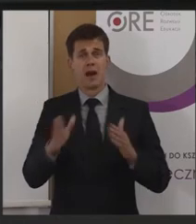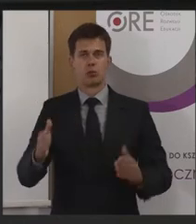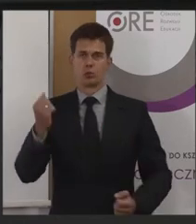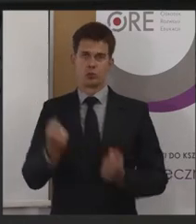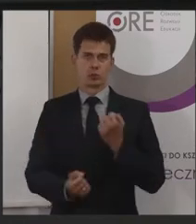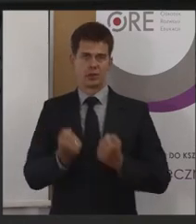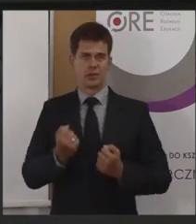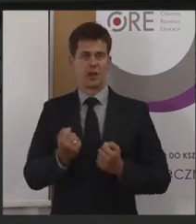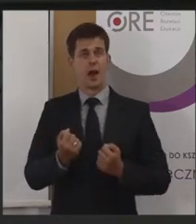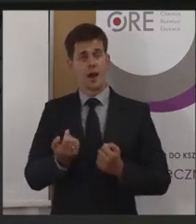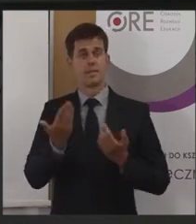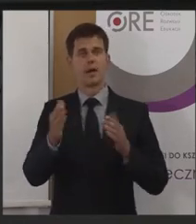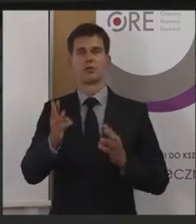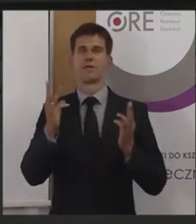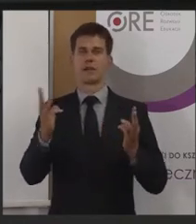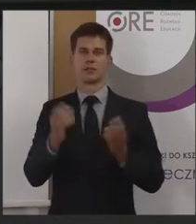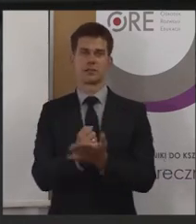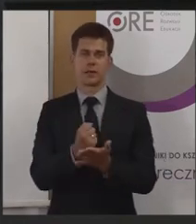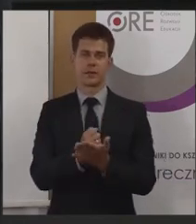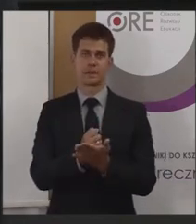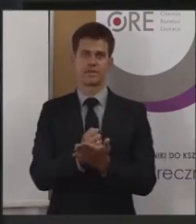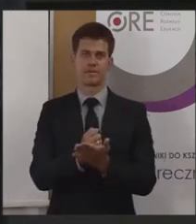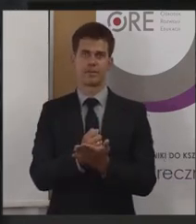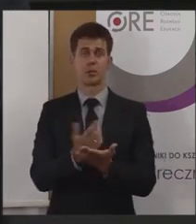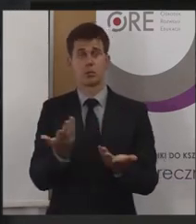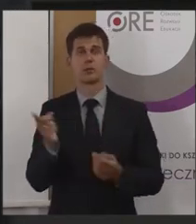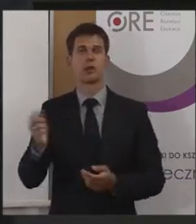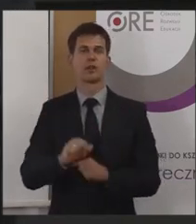i szalenie trudne wyzwanie. Wyzwanie dla nas wszystkich.